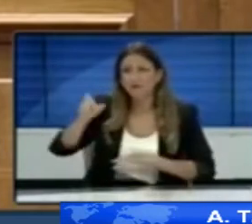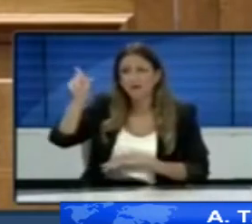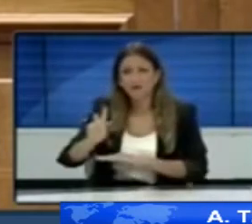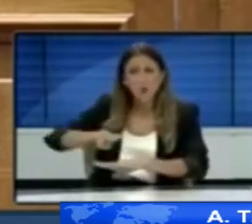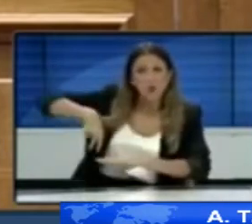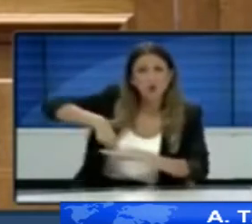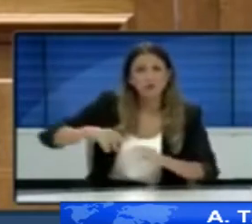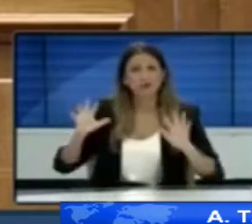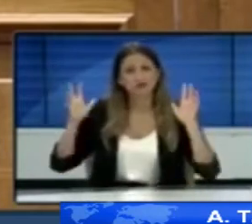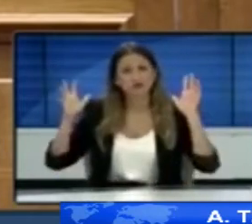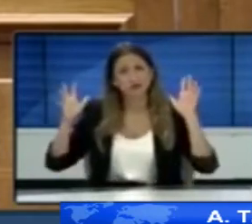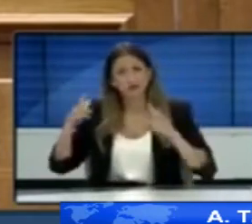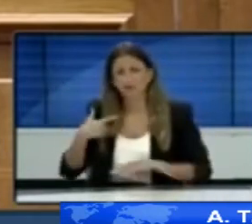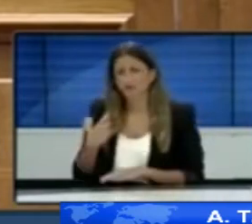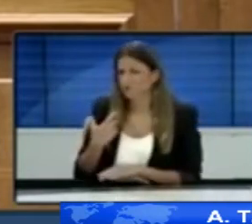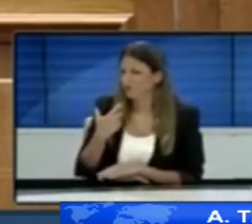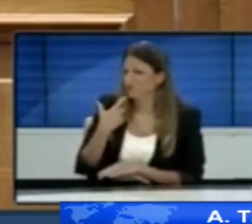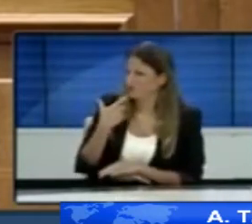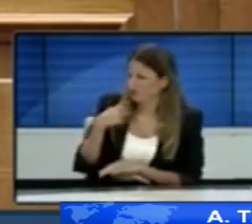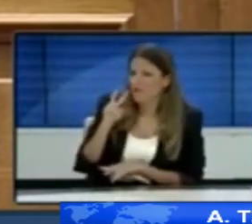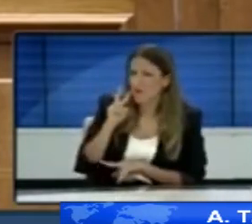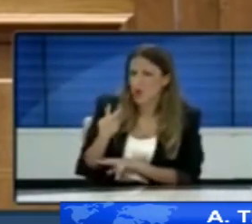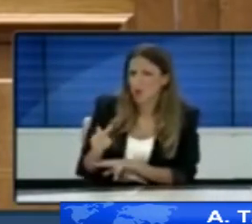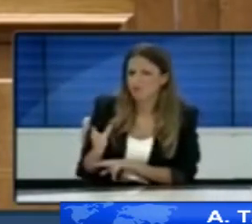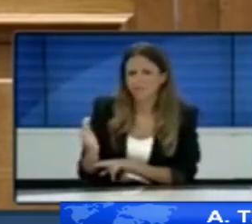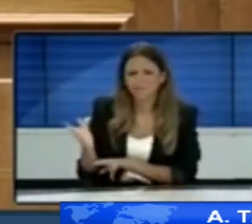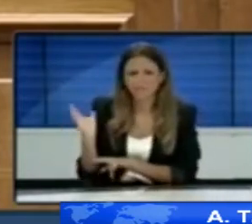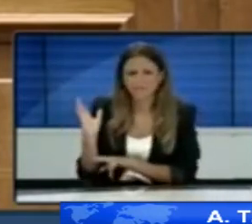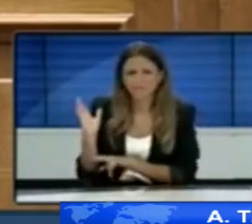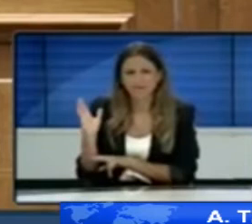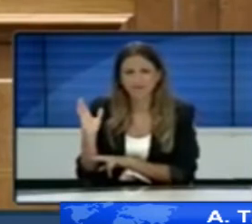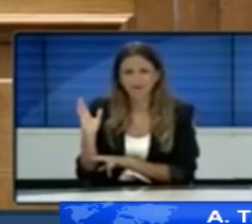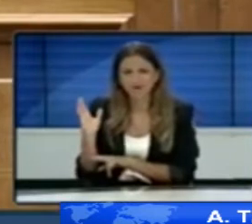όρθιοι οι βουλευτές. Τουλάχιστον, ναι,